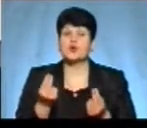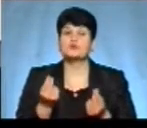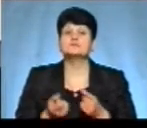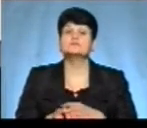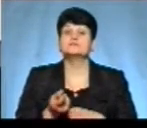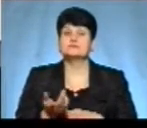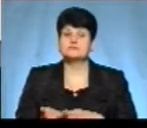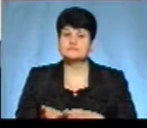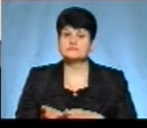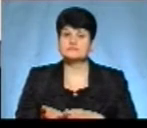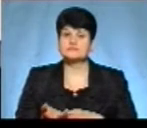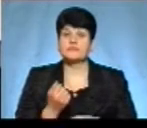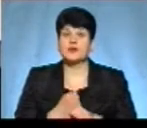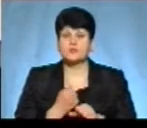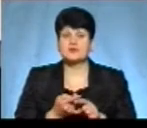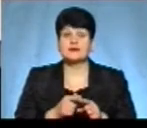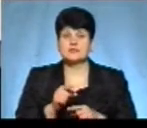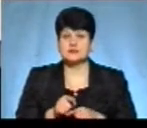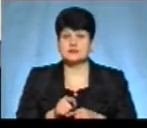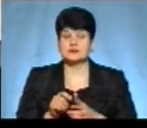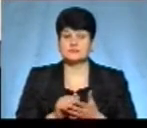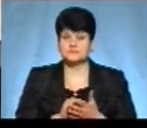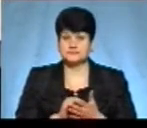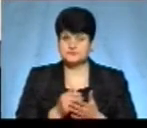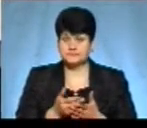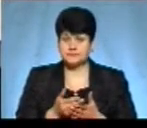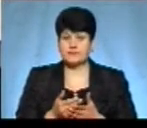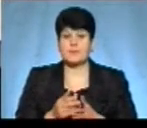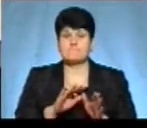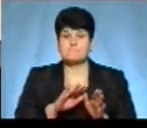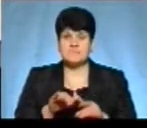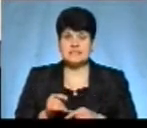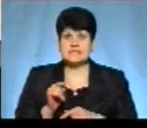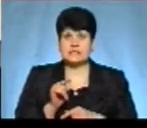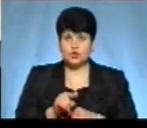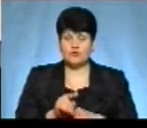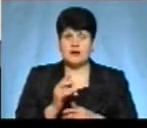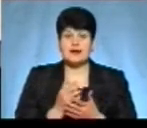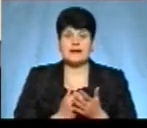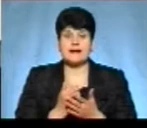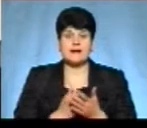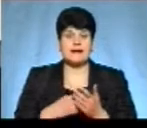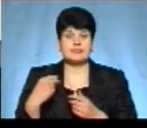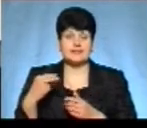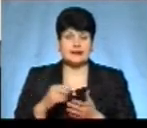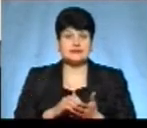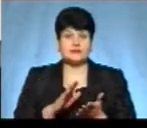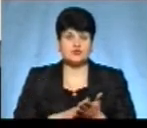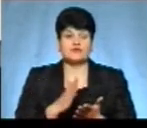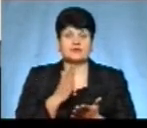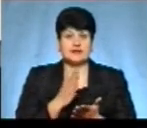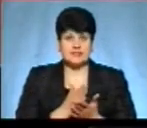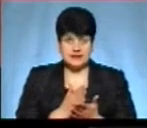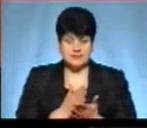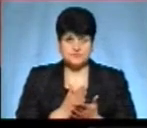фінансування виготовлення цієї передвиборчої агітації, тому що, знову ж таки, після того, як кандидат реєструється, є зареєстрованим згідно